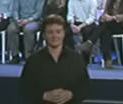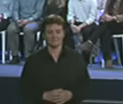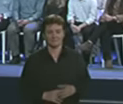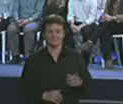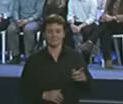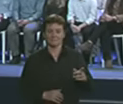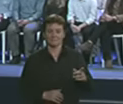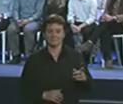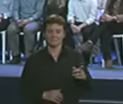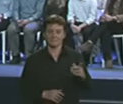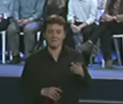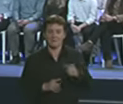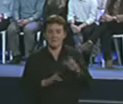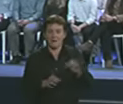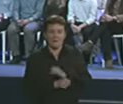À la godille, parfait.